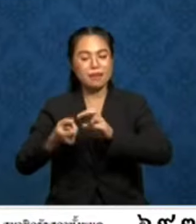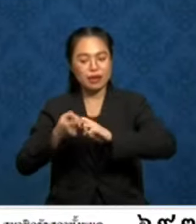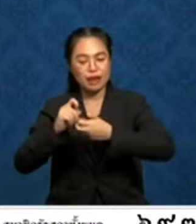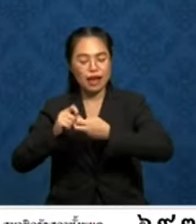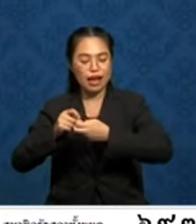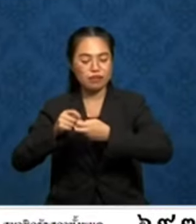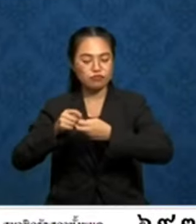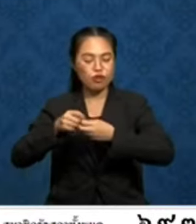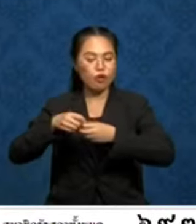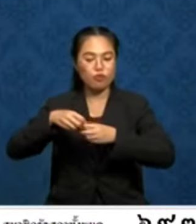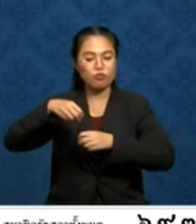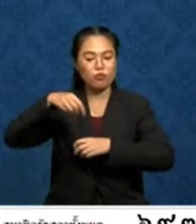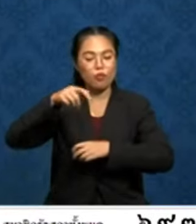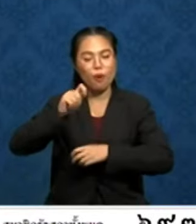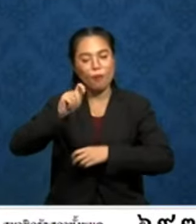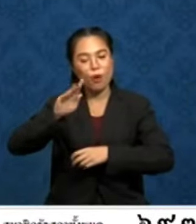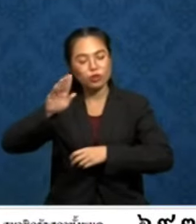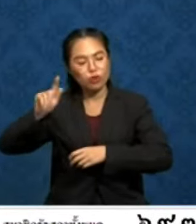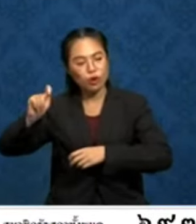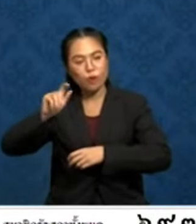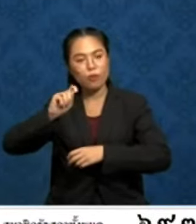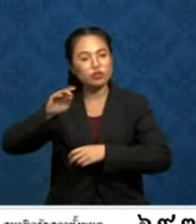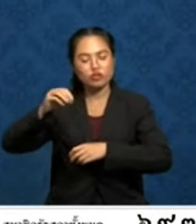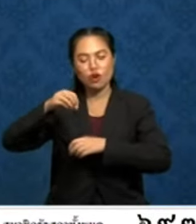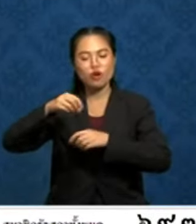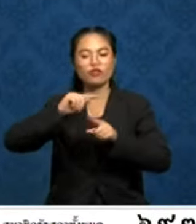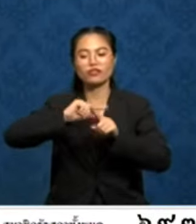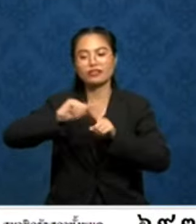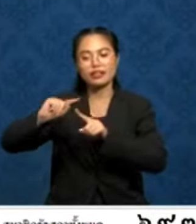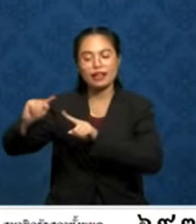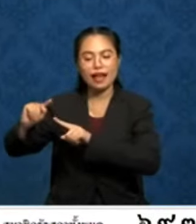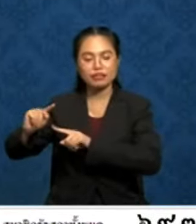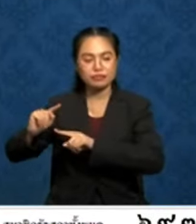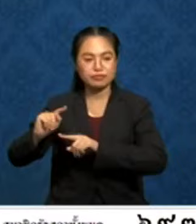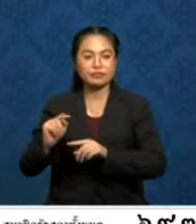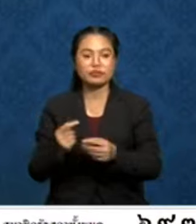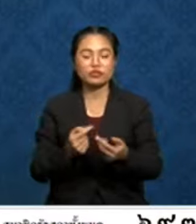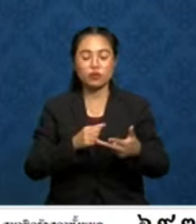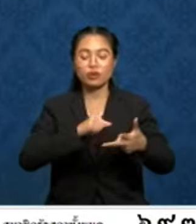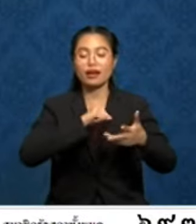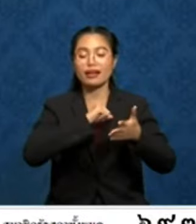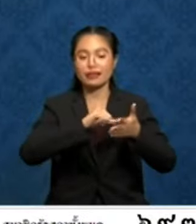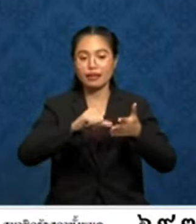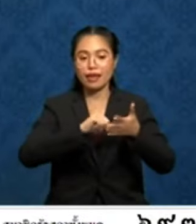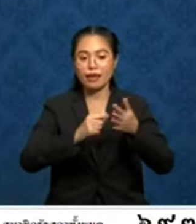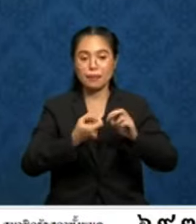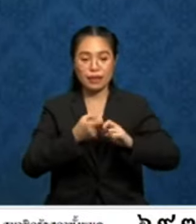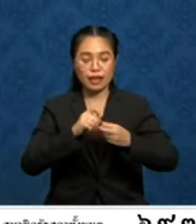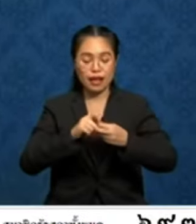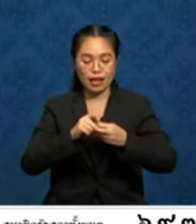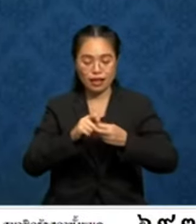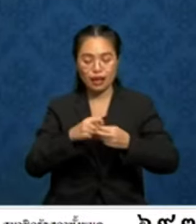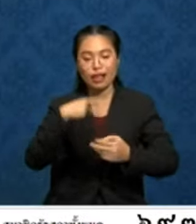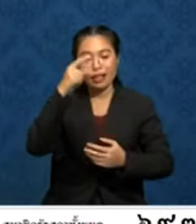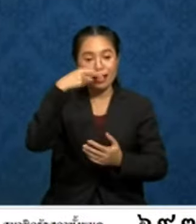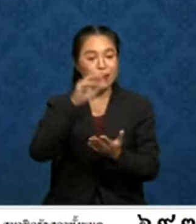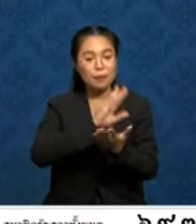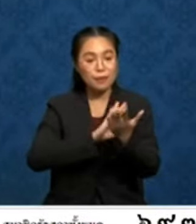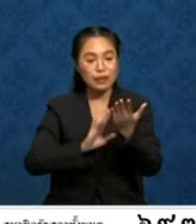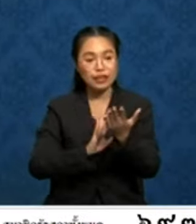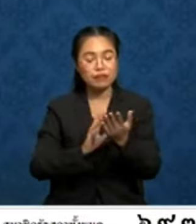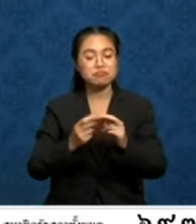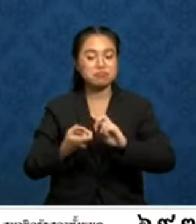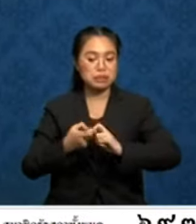ก็คือว่าท่านมนตรีได้เขียนนโยบายไว้ว่าในการแก้ปัญญหาประเทศชาติซึ่งปัญหาที่กำลังเป็น